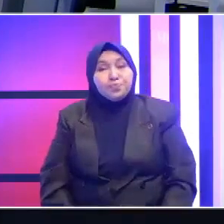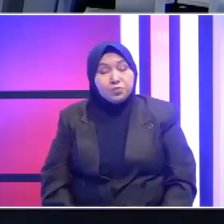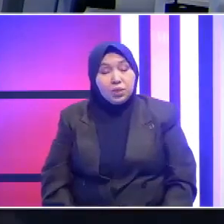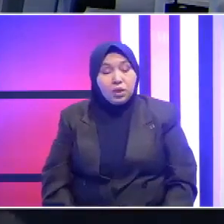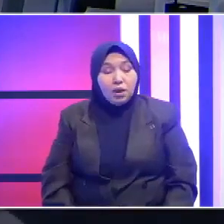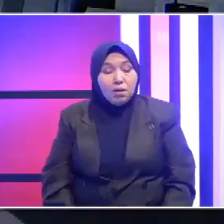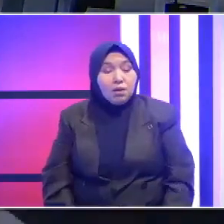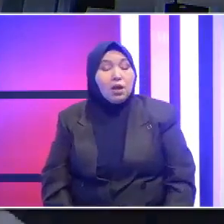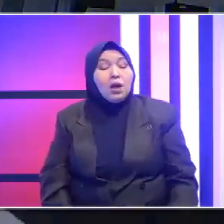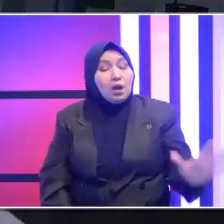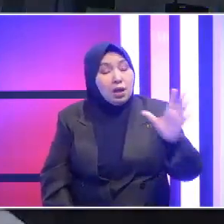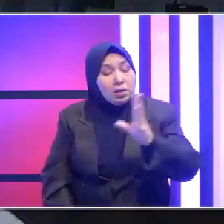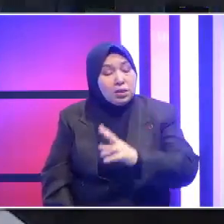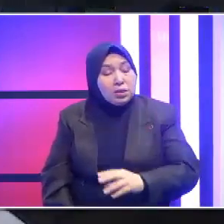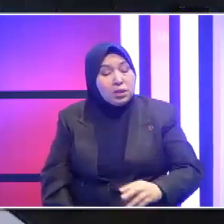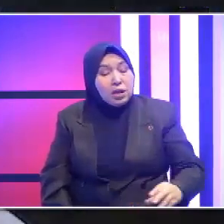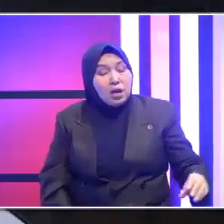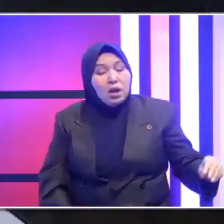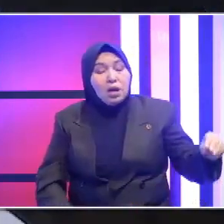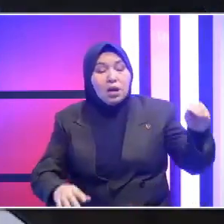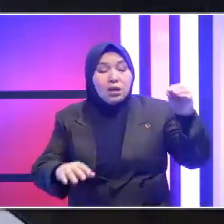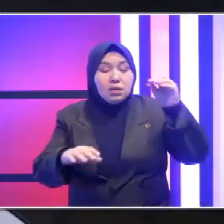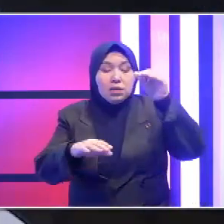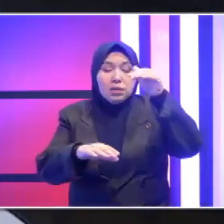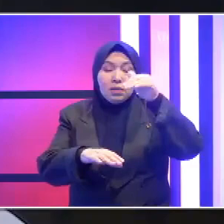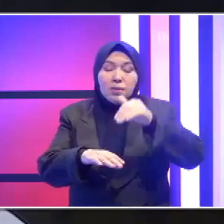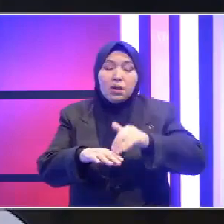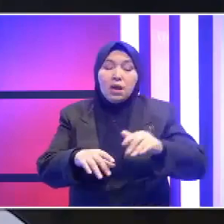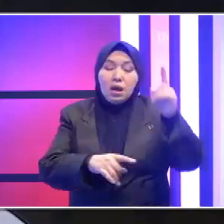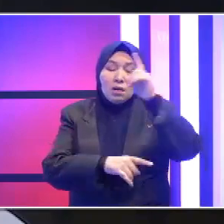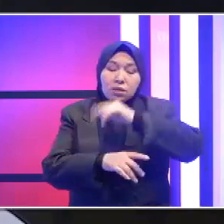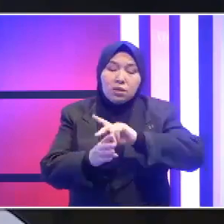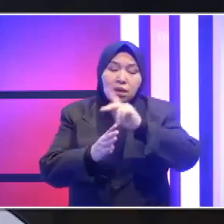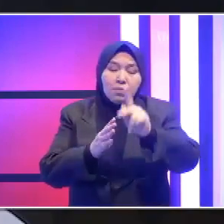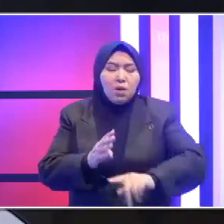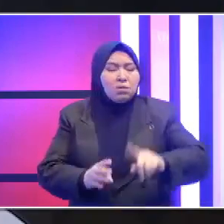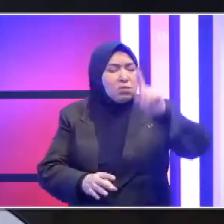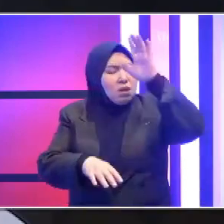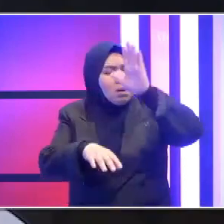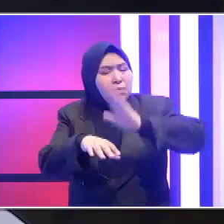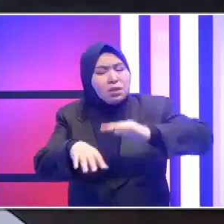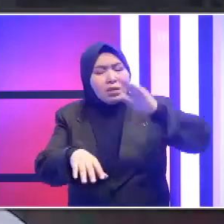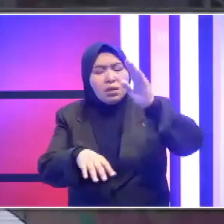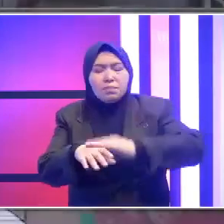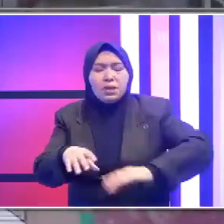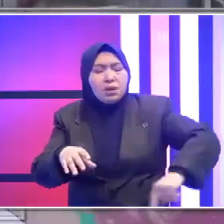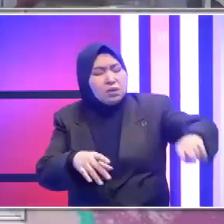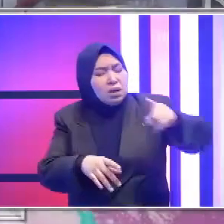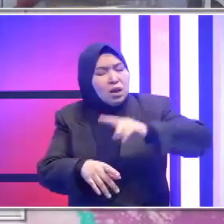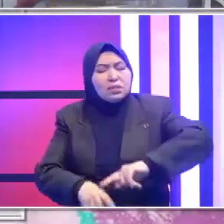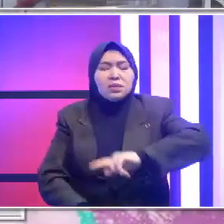Hai wayauma you Nazi him sayangku Luna